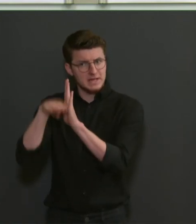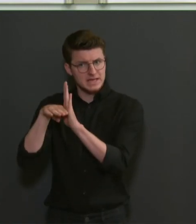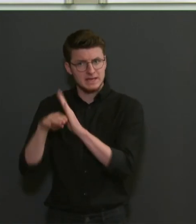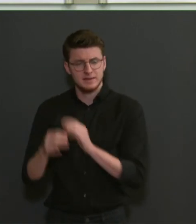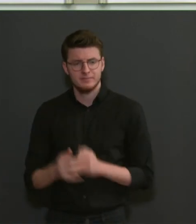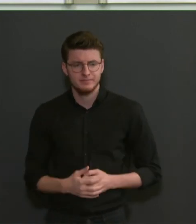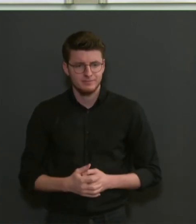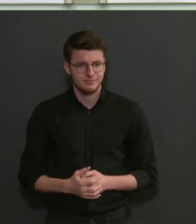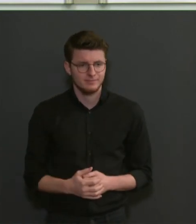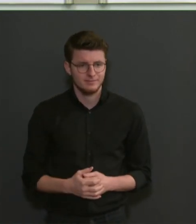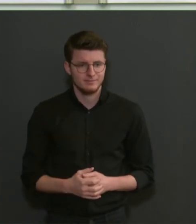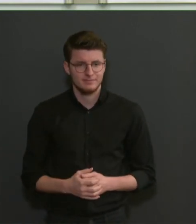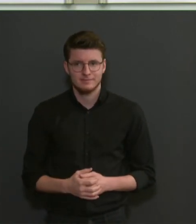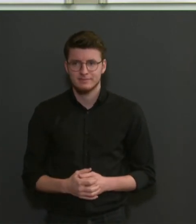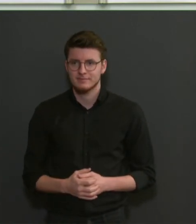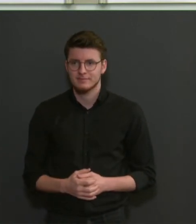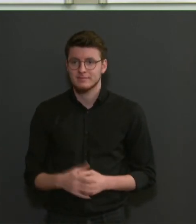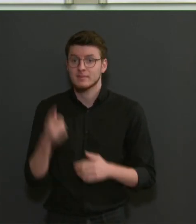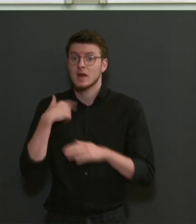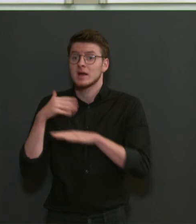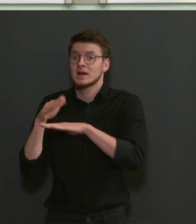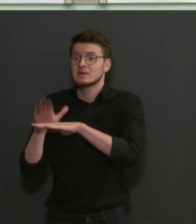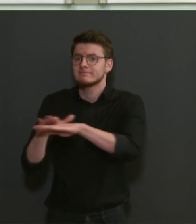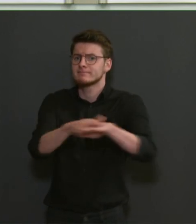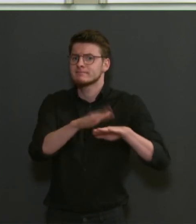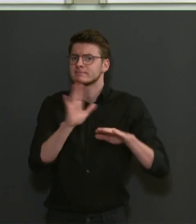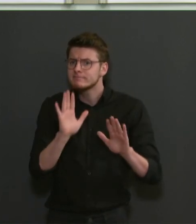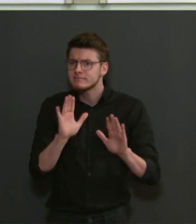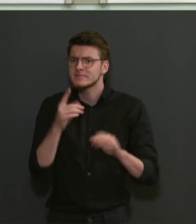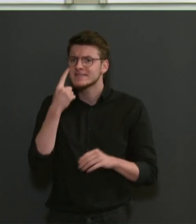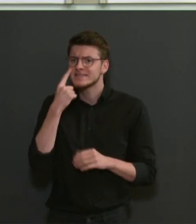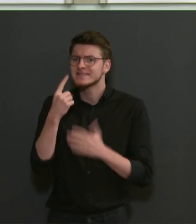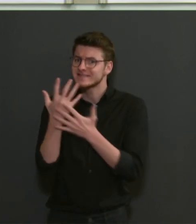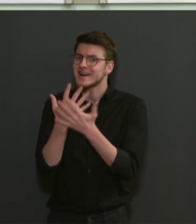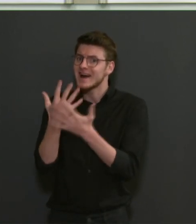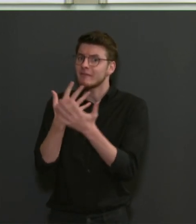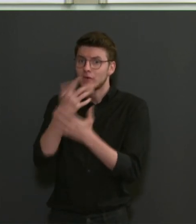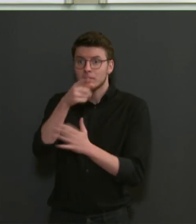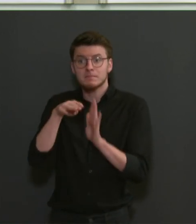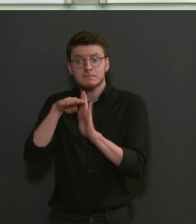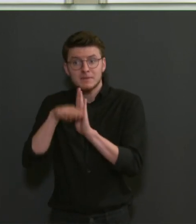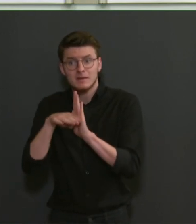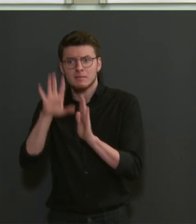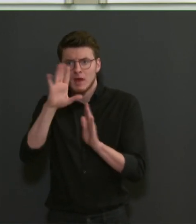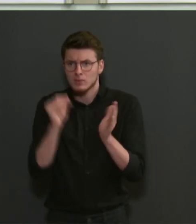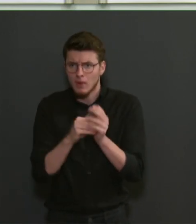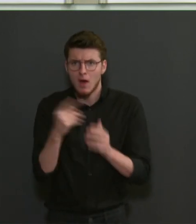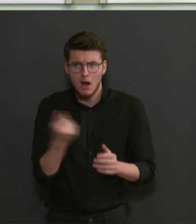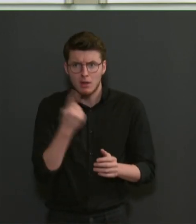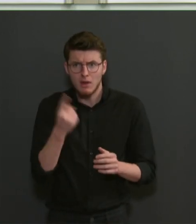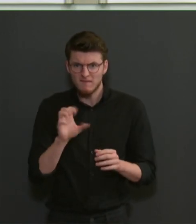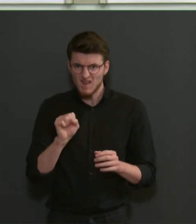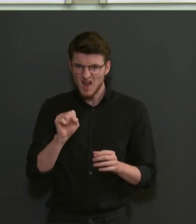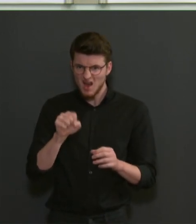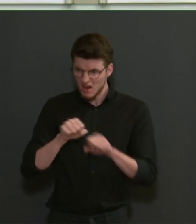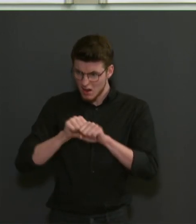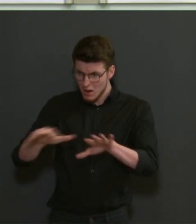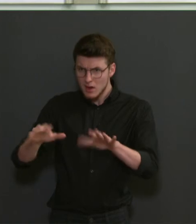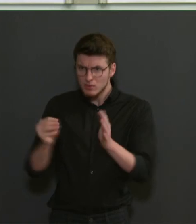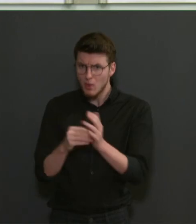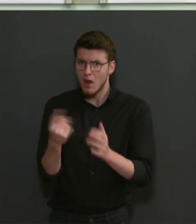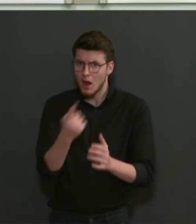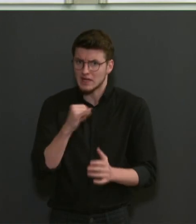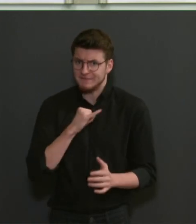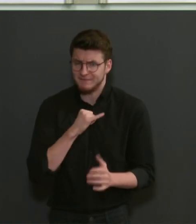Laat het duidelijk zijn, ondanks deze dalingen ligt het aantal besmettingen nog steeds ongezien hoog.